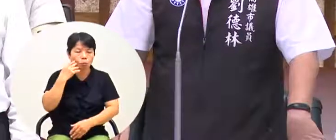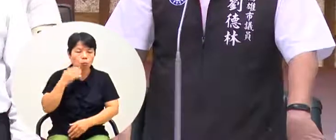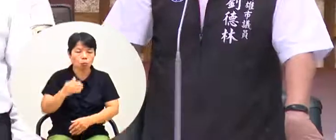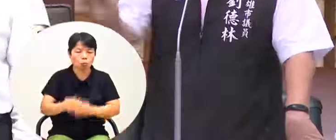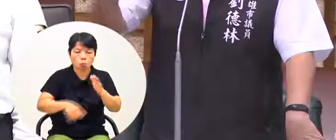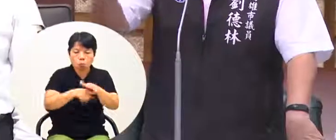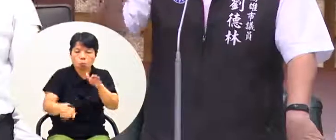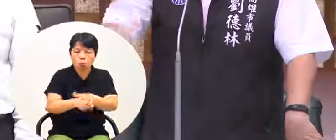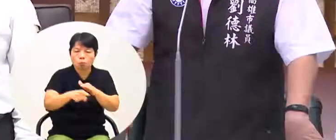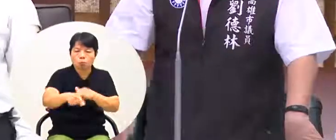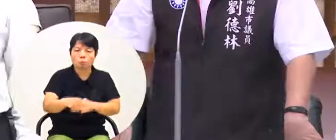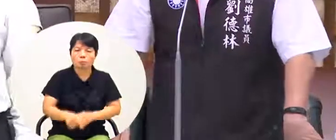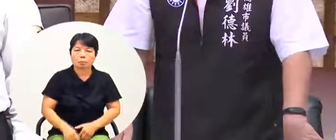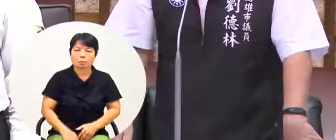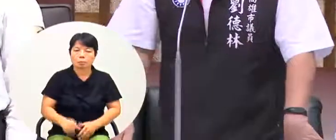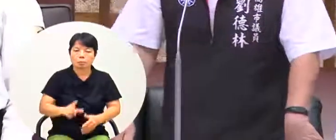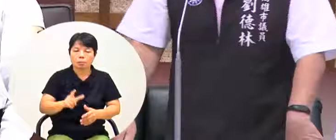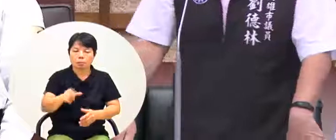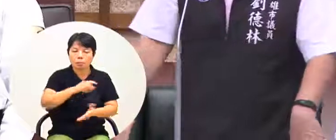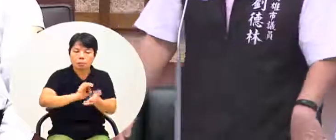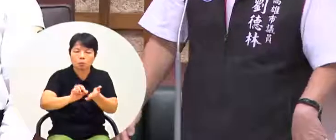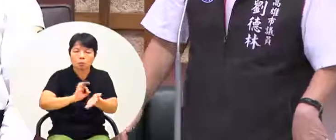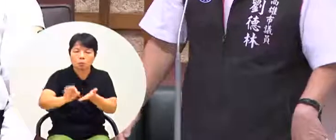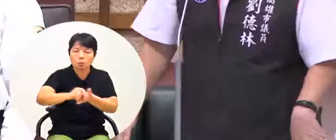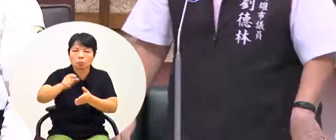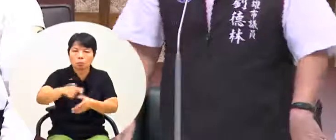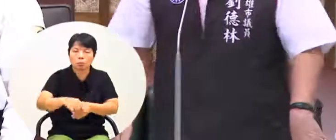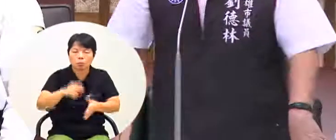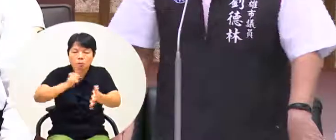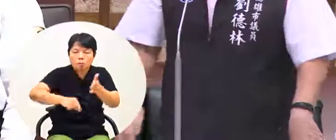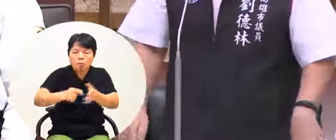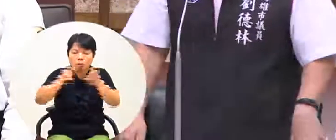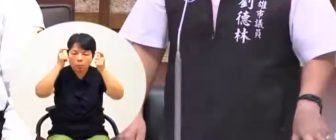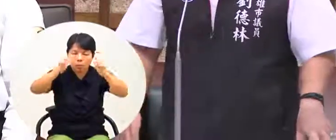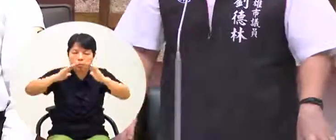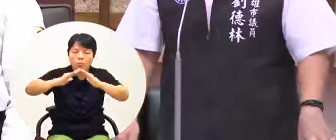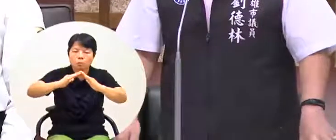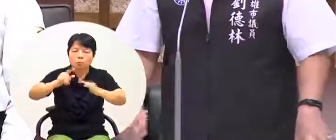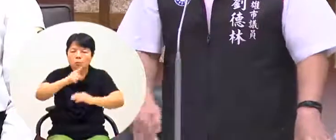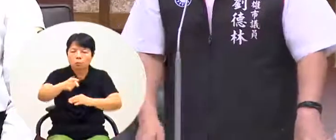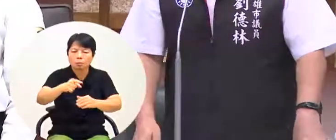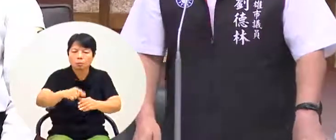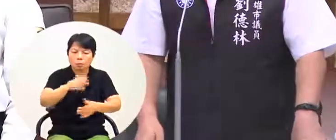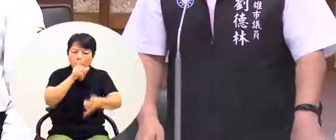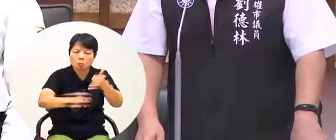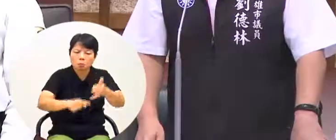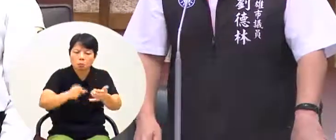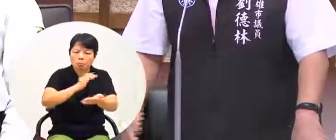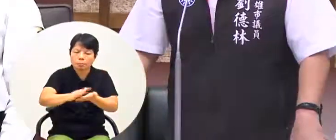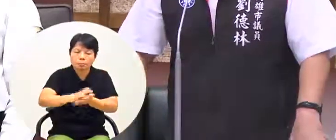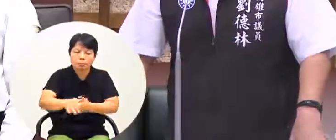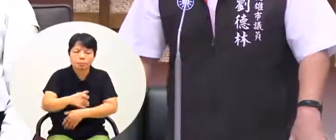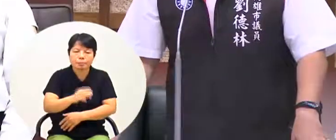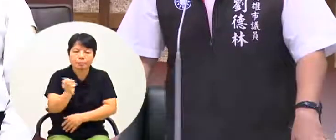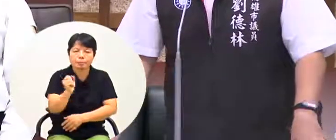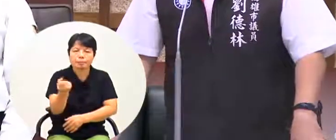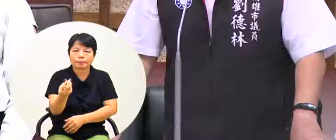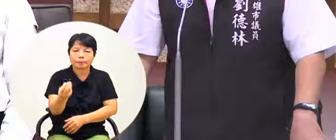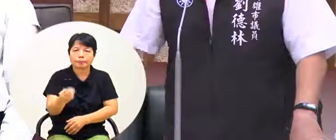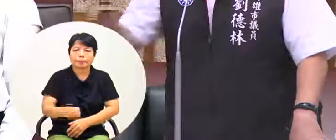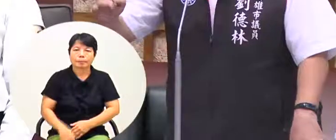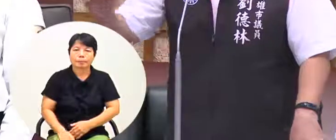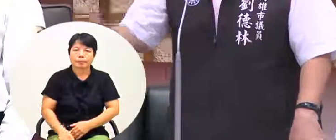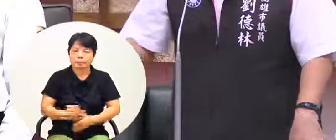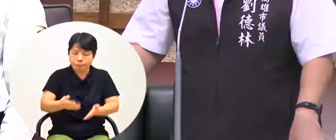处，可是这都不是解决事情的方法了，局长。我们是说怎么样解决旧有的，然后来带动